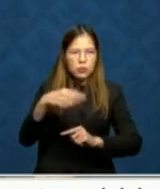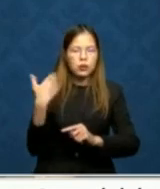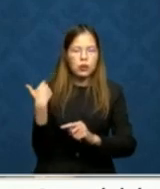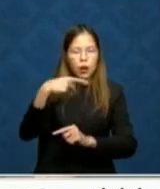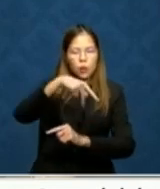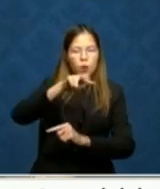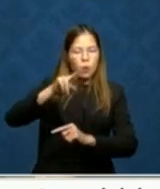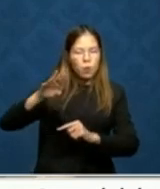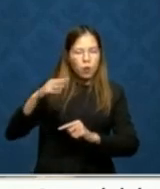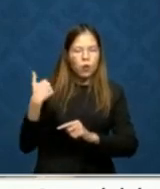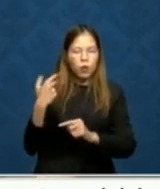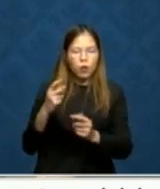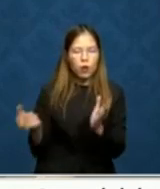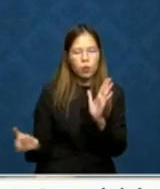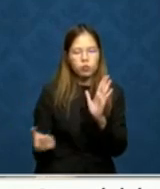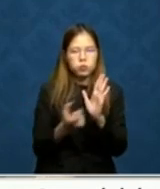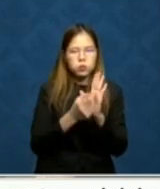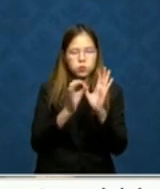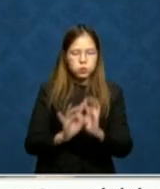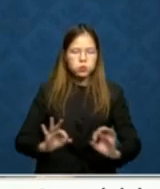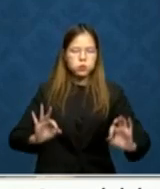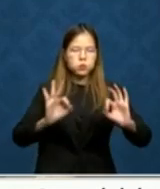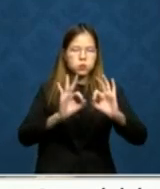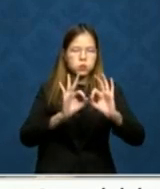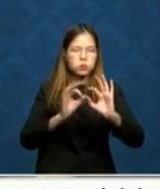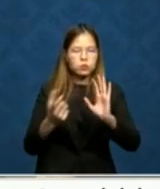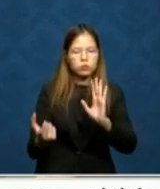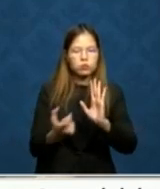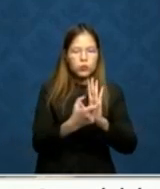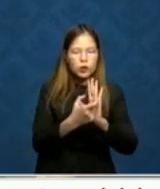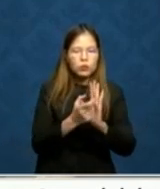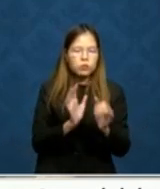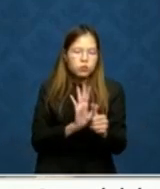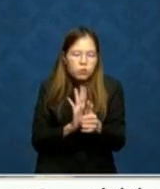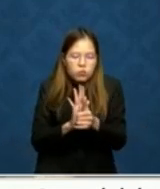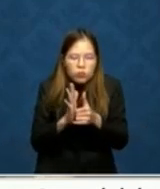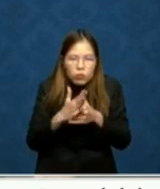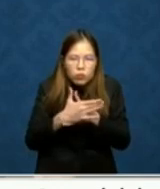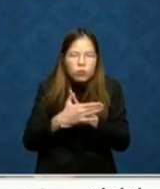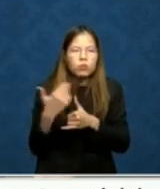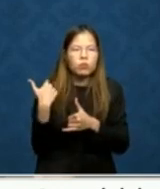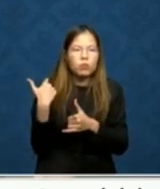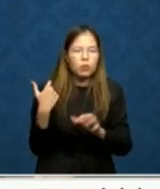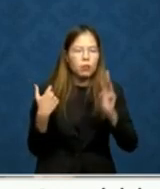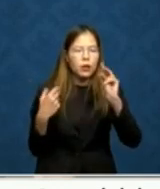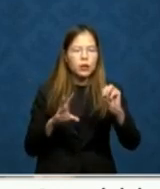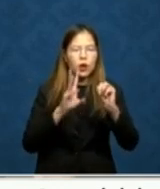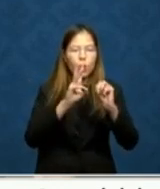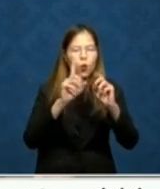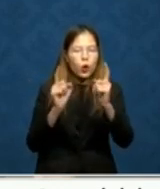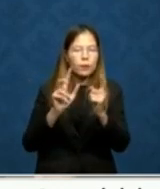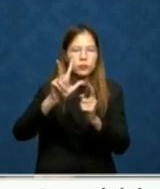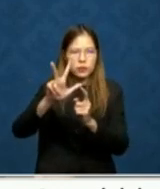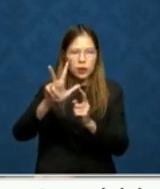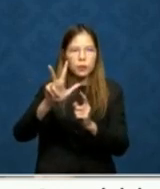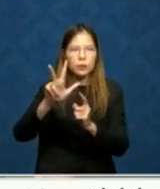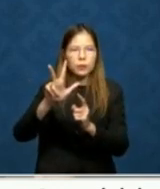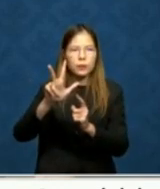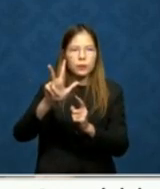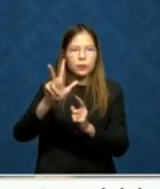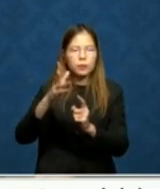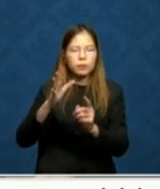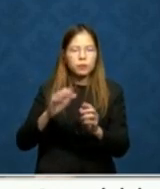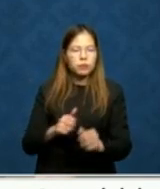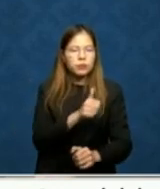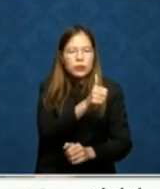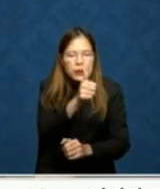นี้ยังได้บรรจุประเด็นความสัมพันธ์เชิงอำนาจกับการคุกคามทางเพศไว้ด้วยในมาตรา6วงเล็บ3ค่ะซึ่งเป็นเรื่อง